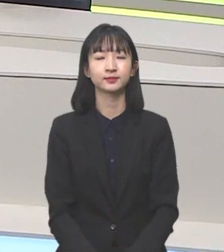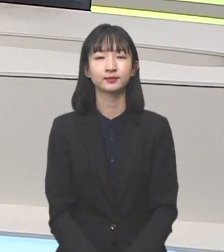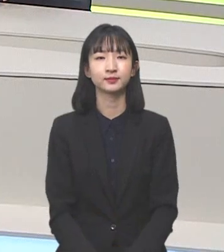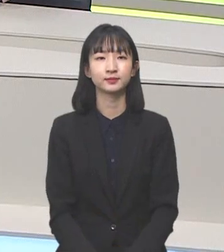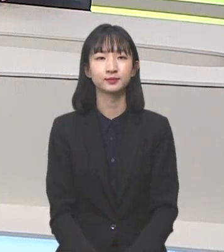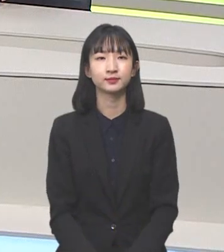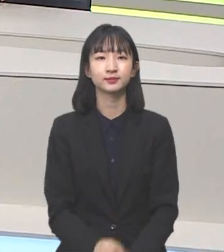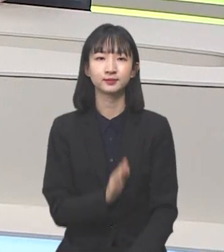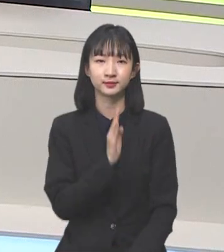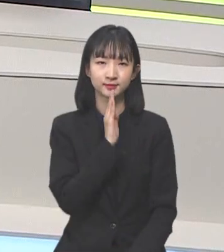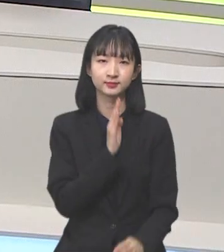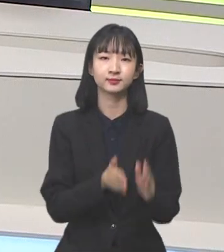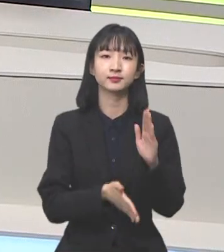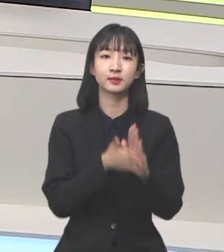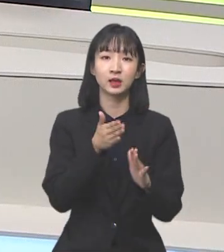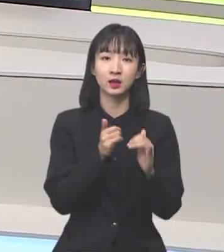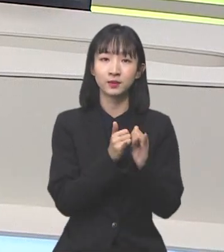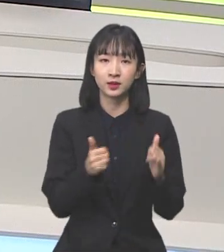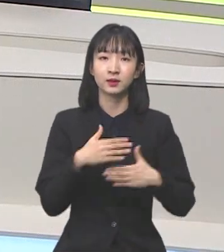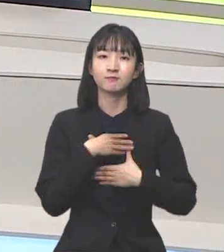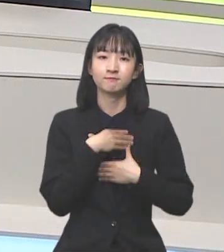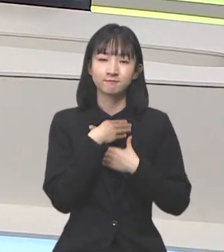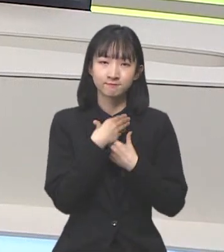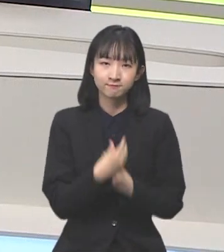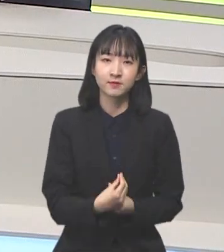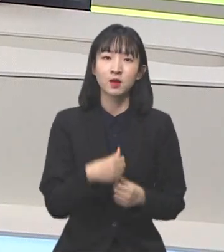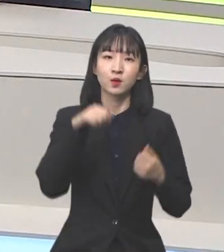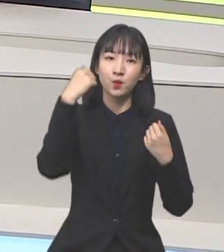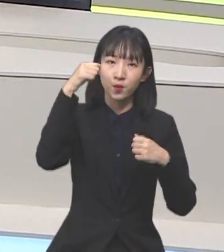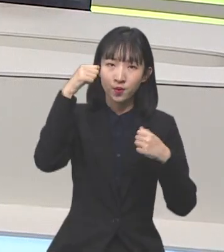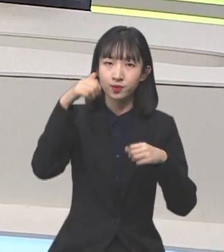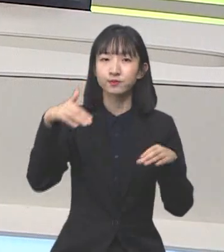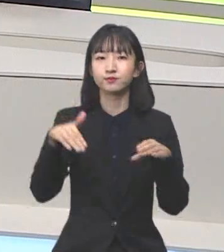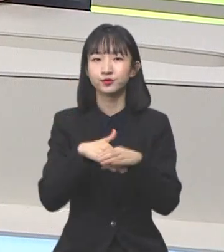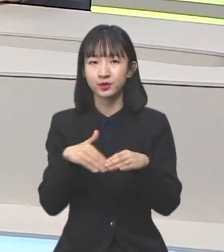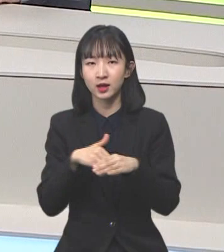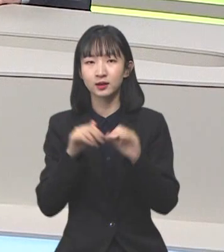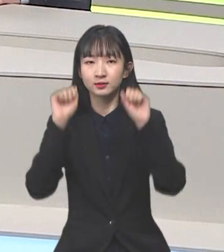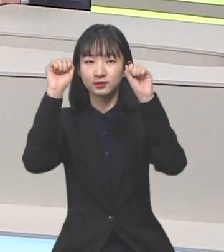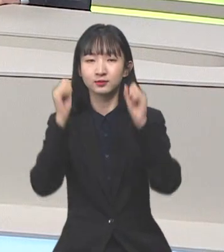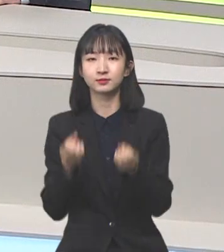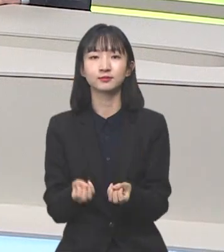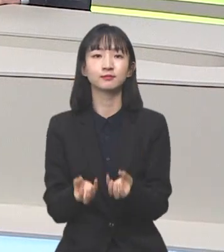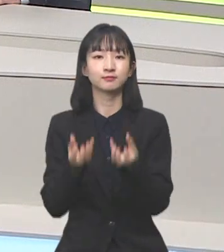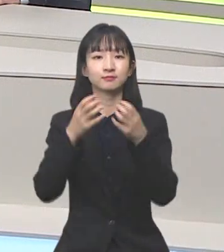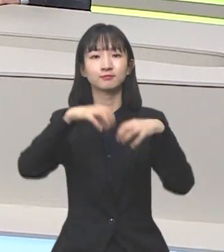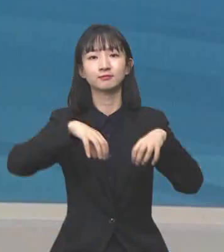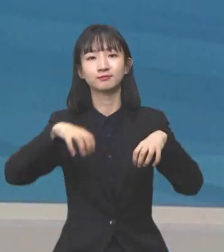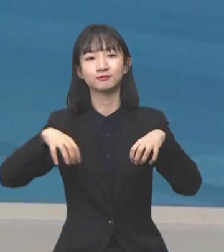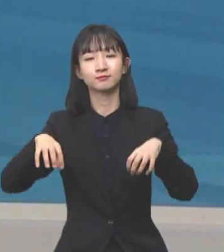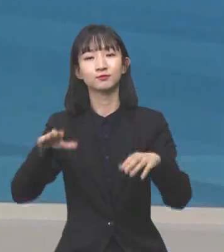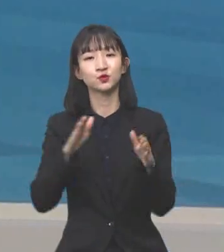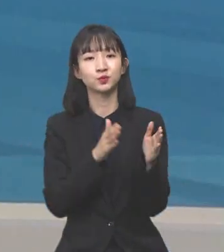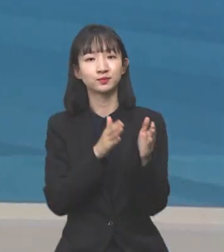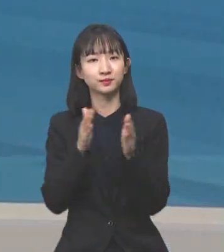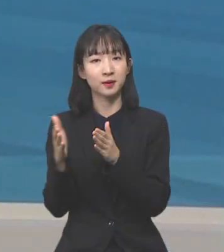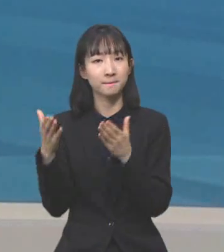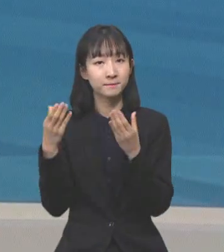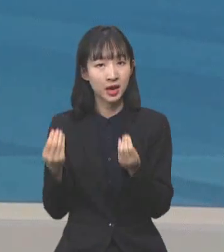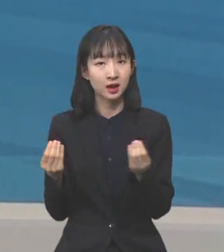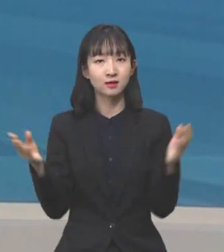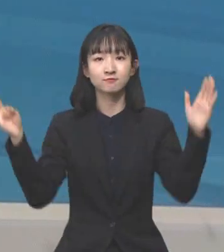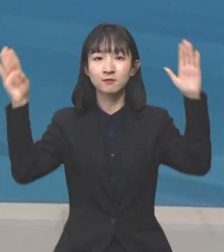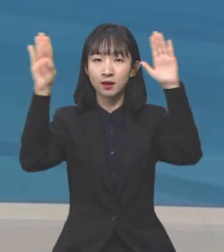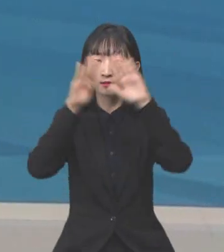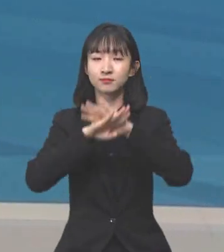정말 시민들에게 편안한 잔디마당 과 공연 다해가 문화 또 체육행사를 위한 공간에 마련된 것 같은데요 야간에는